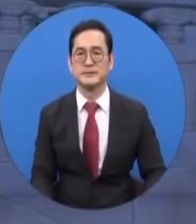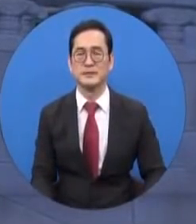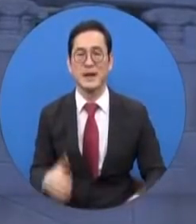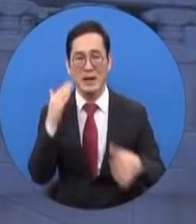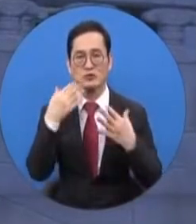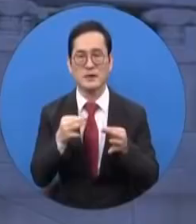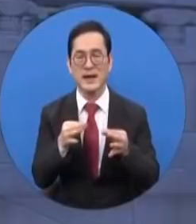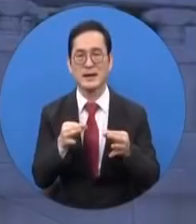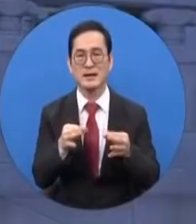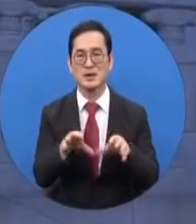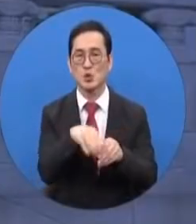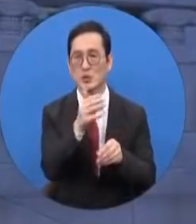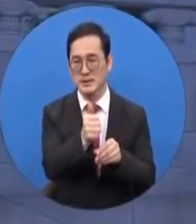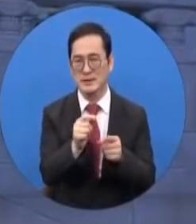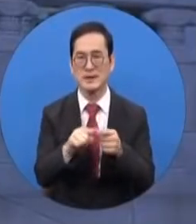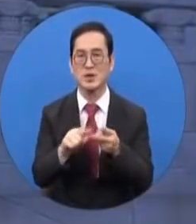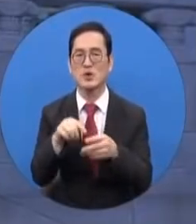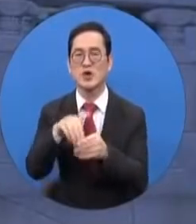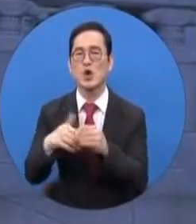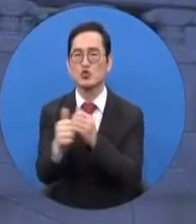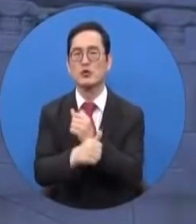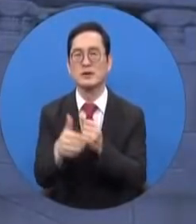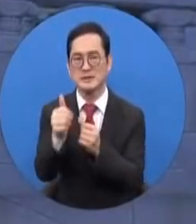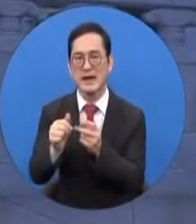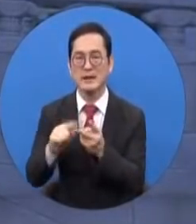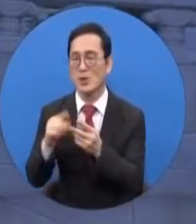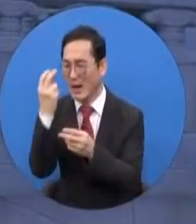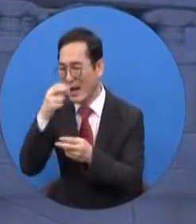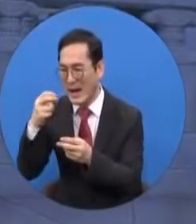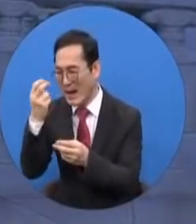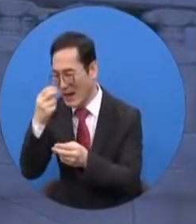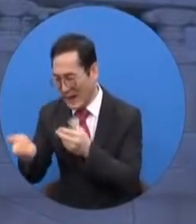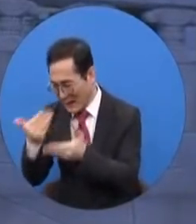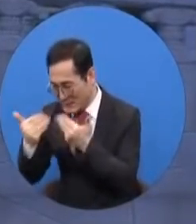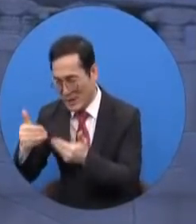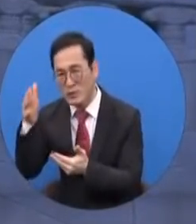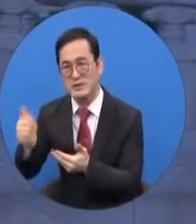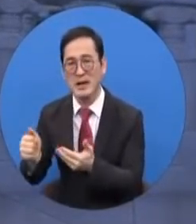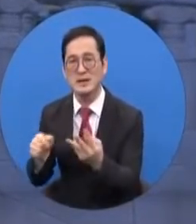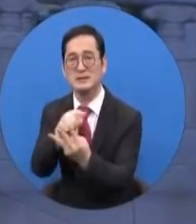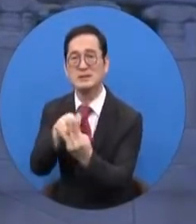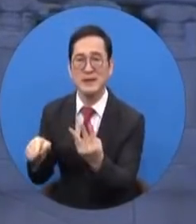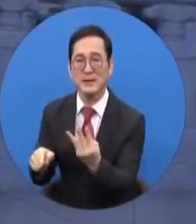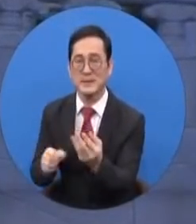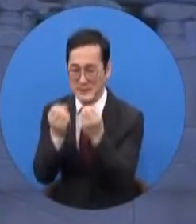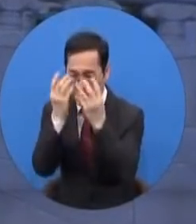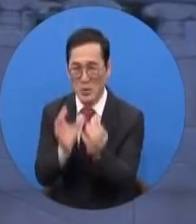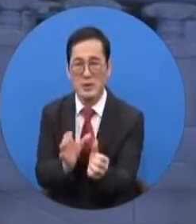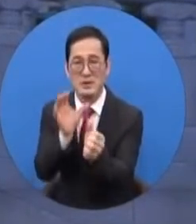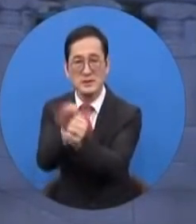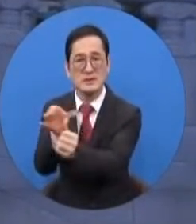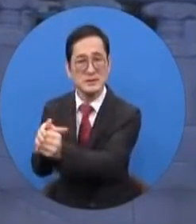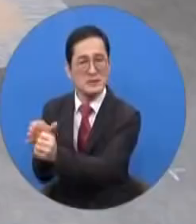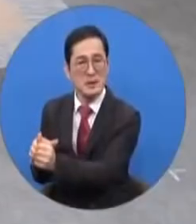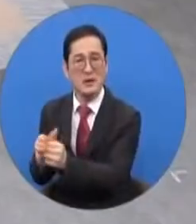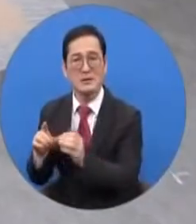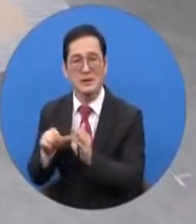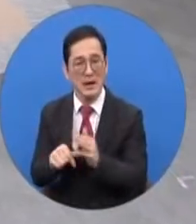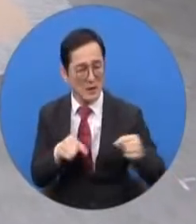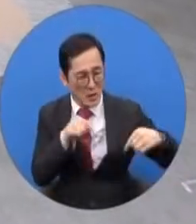선관위원, 그리고 감사위원 임기가 정해져 있고 매우 중요한 기관장급의 인사를 정말로 협의 없이 문재인